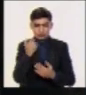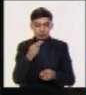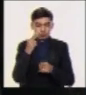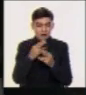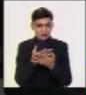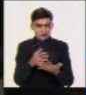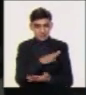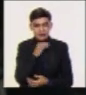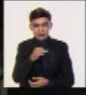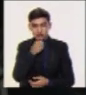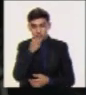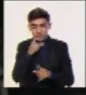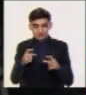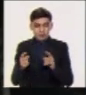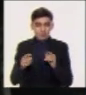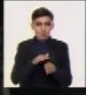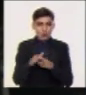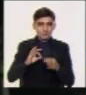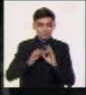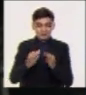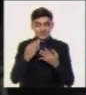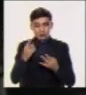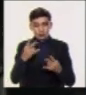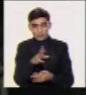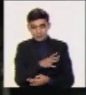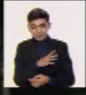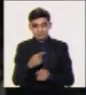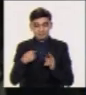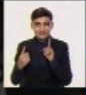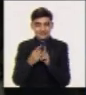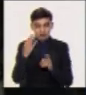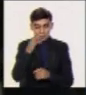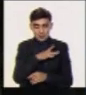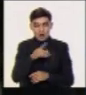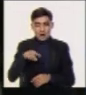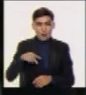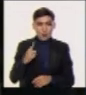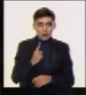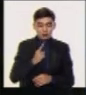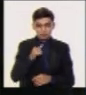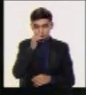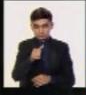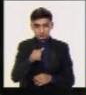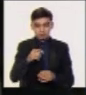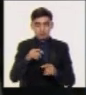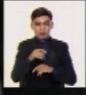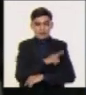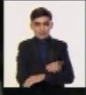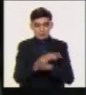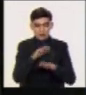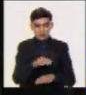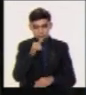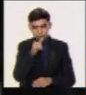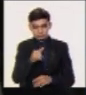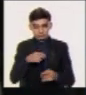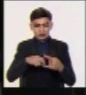айтуда. Тілшілер тобына толығырақ мәселенің мән-жайын баяндап бергісі келген оларды күзетшілер күштеп қайта аурухананың ішінен